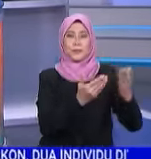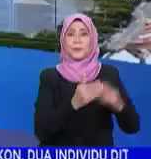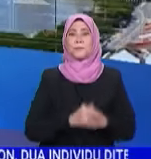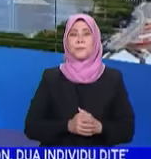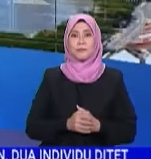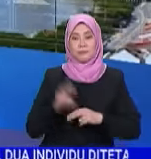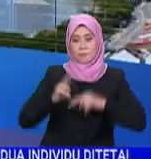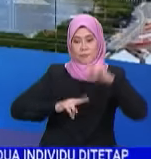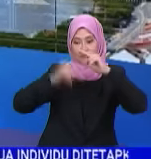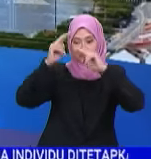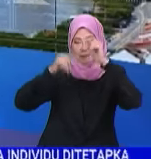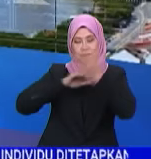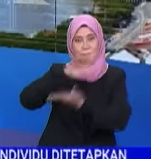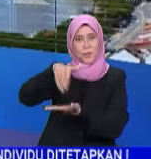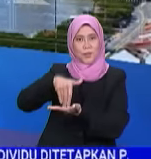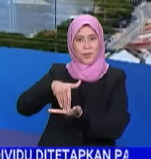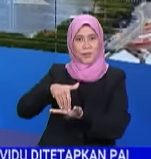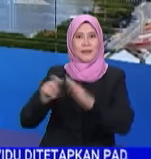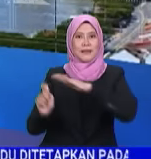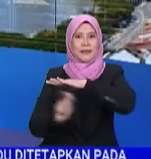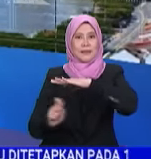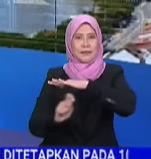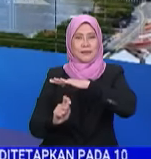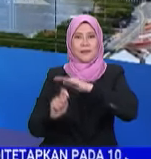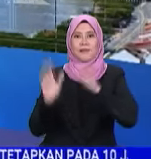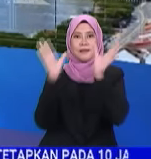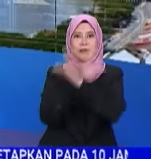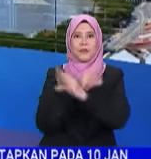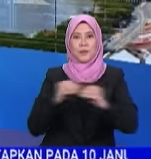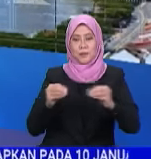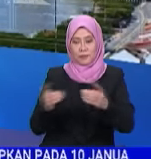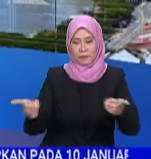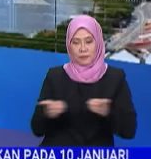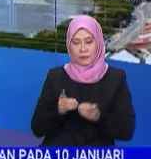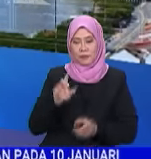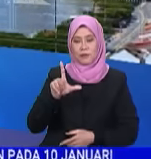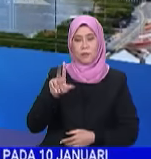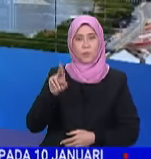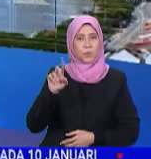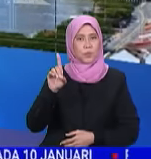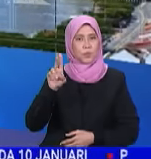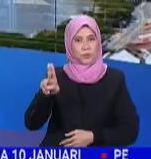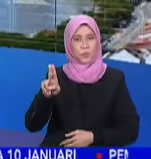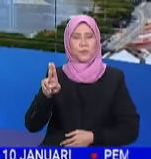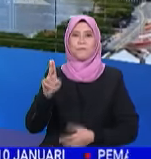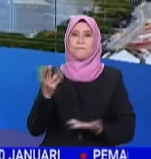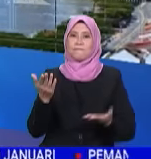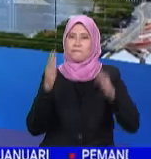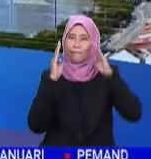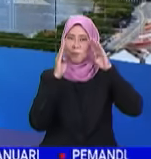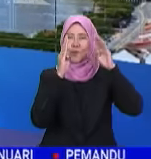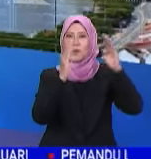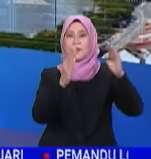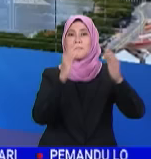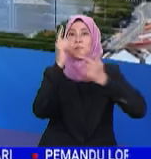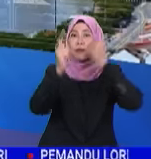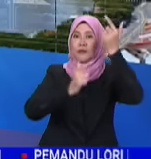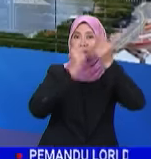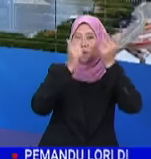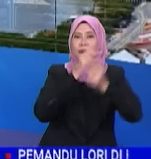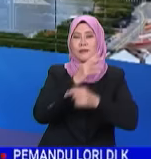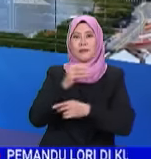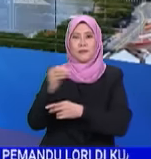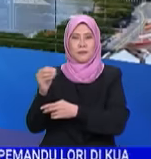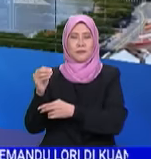pembinaan pusat kecemerlangan teknikal Sarawak S di daerah lunduk yang berfokuskan pelancongan dan hospitaliti adalah lokasi yang